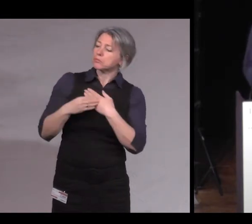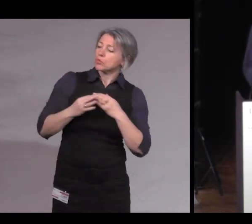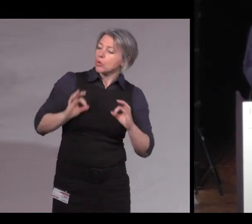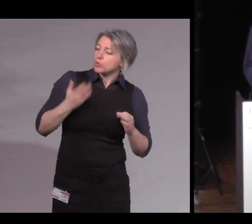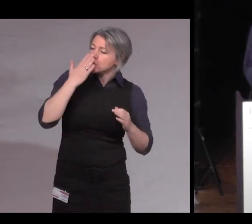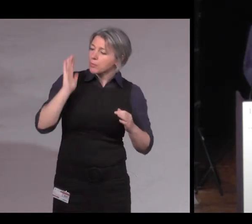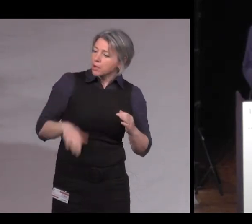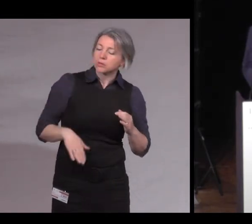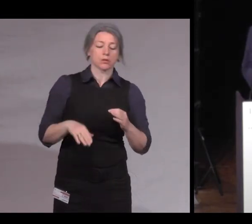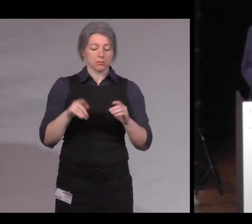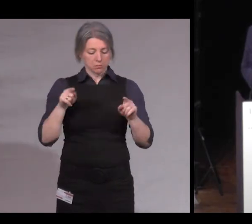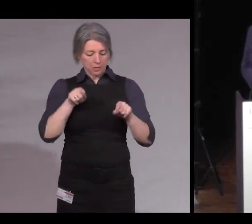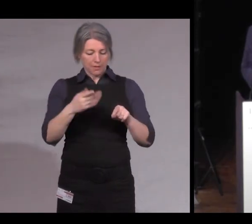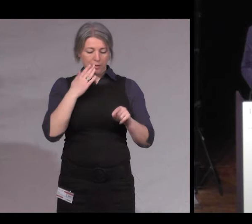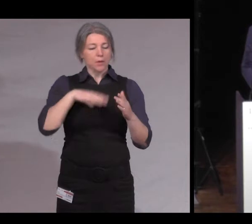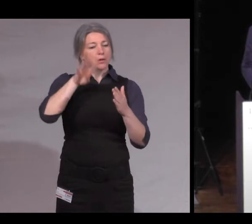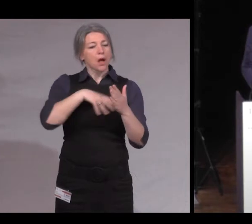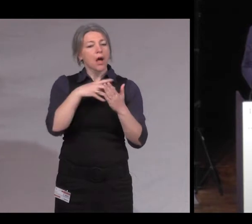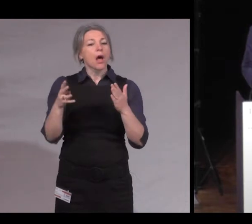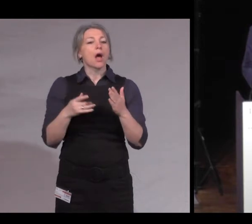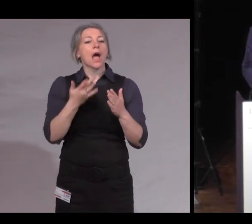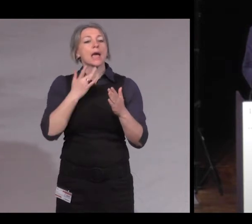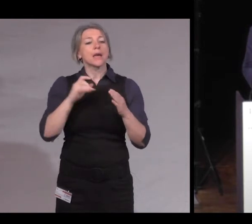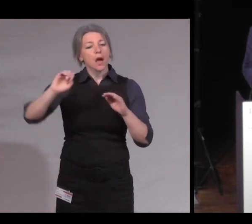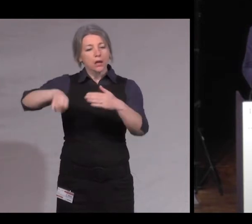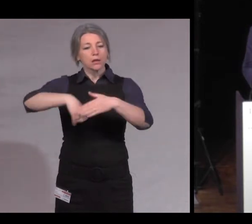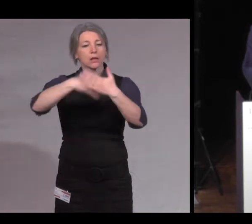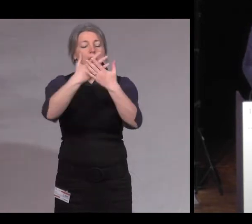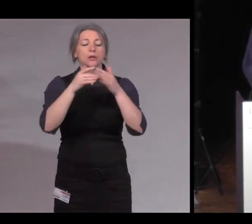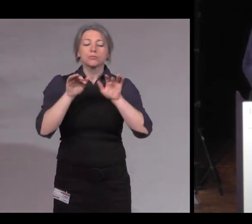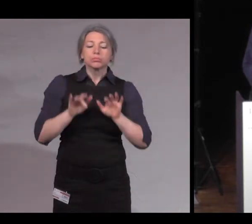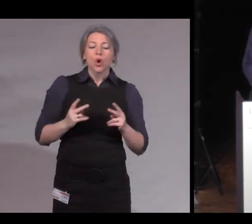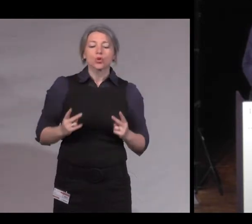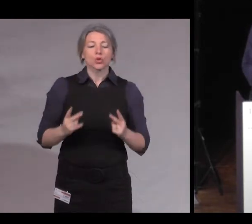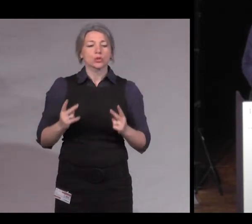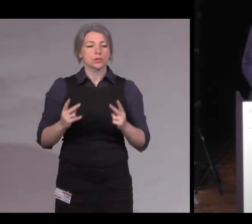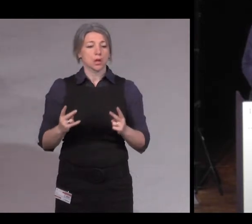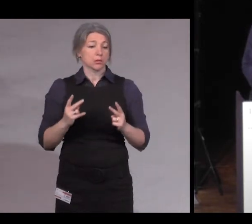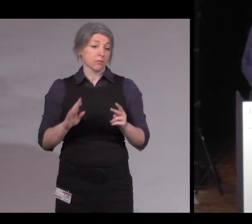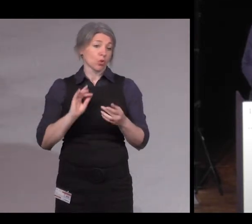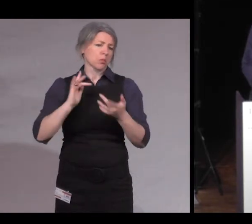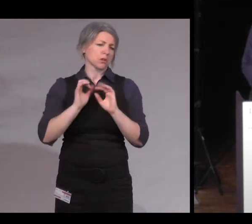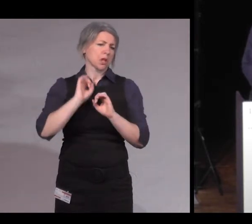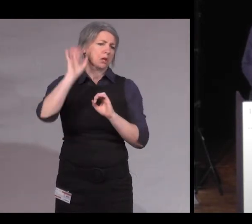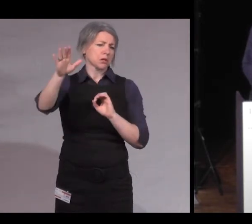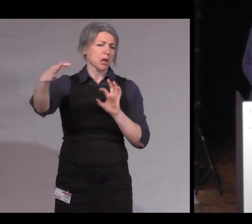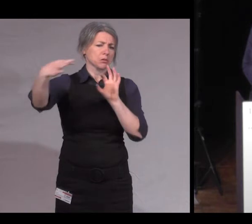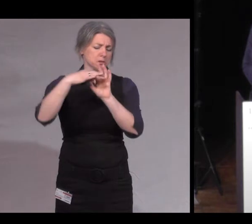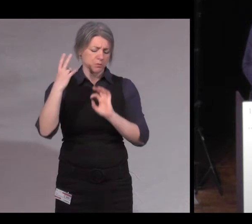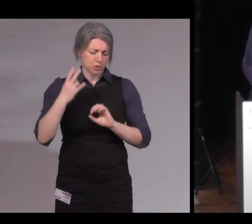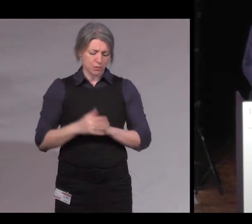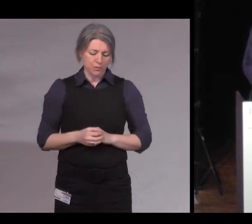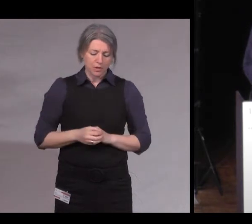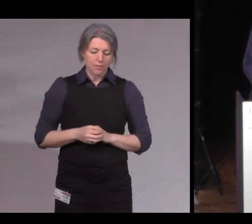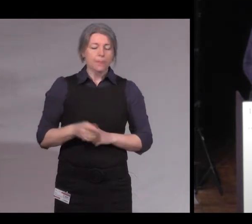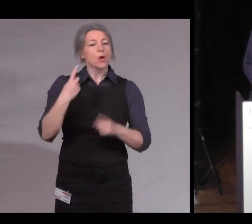je taková individualizace terapie, kterou ten psycholog provádí vlastně na počítači, data došle online přes síť pacientovi,